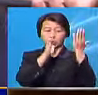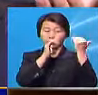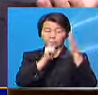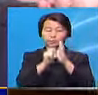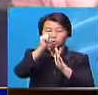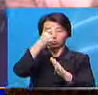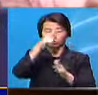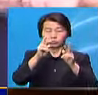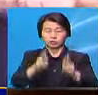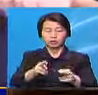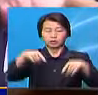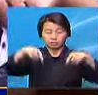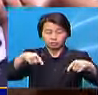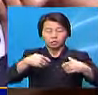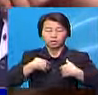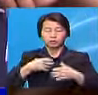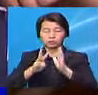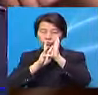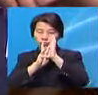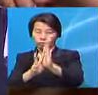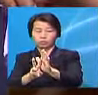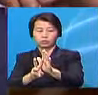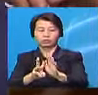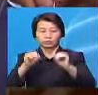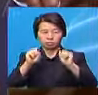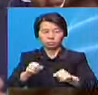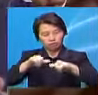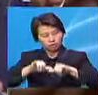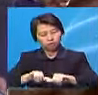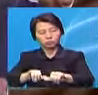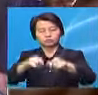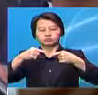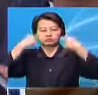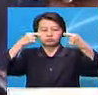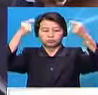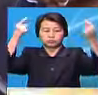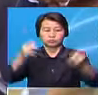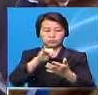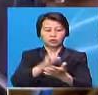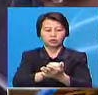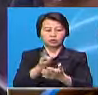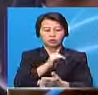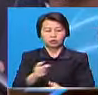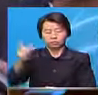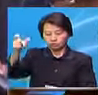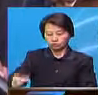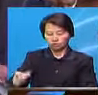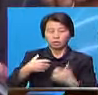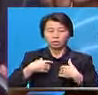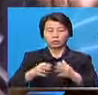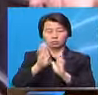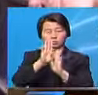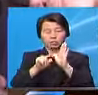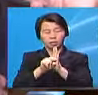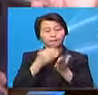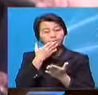pengundi di sini untuk mempunyai seorang wakil yang dapat meneruskan kecemerlangan itu dan seorang yang mempunyai latar belakang